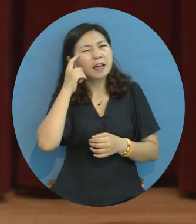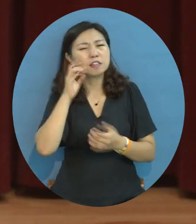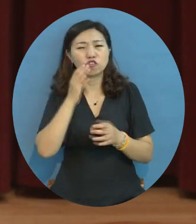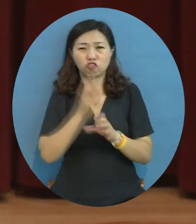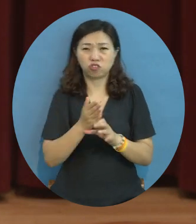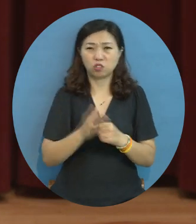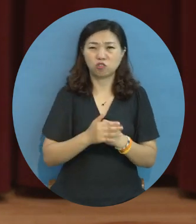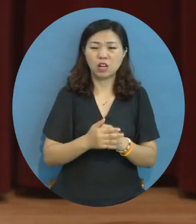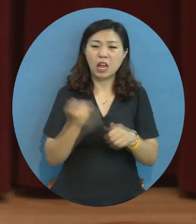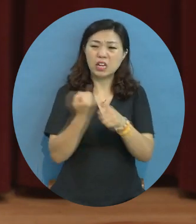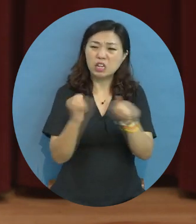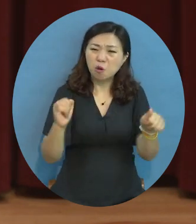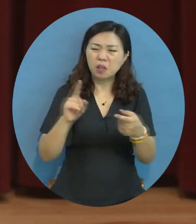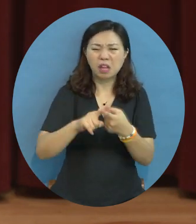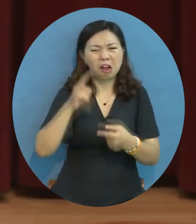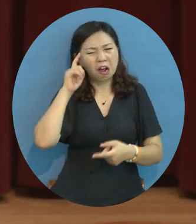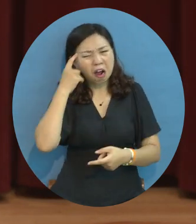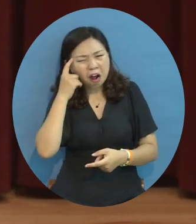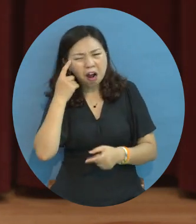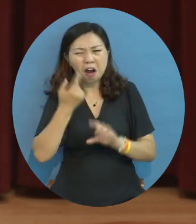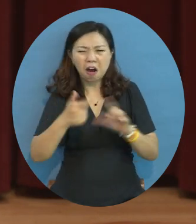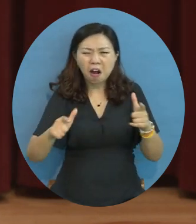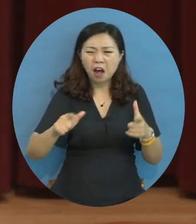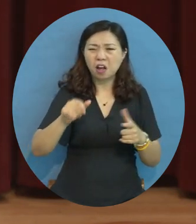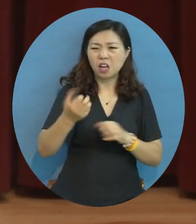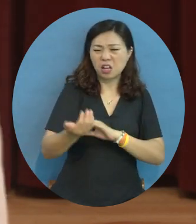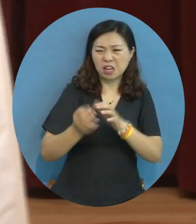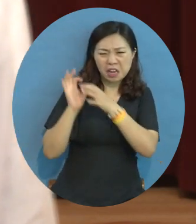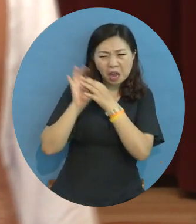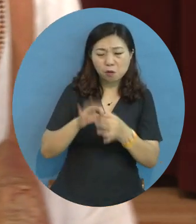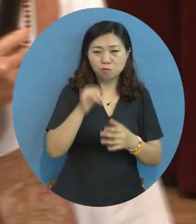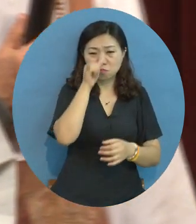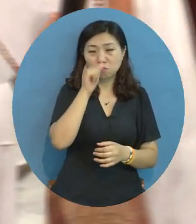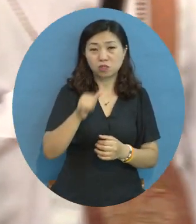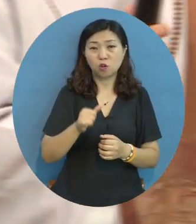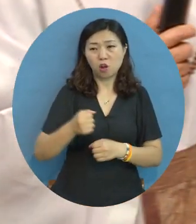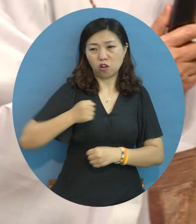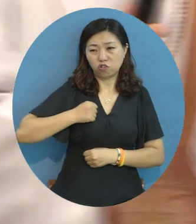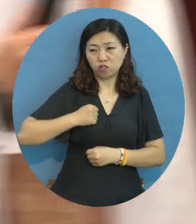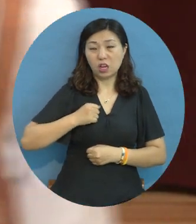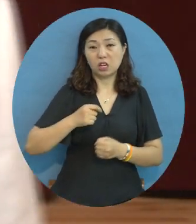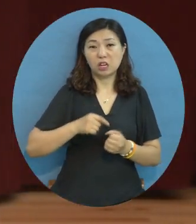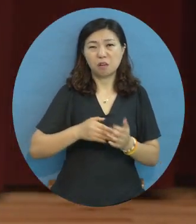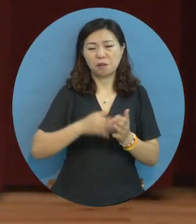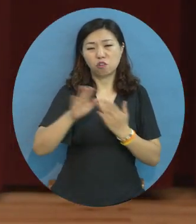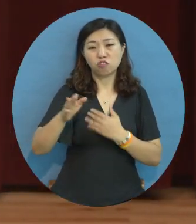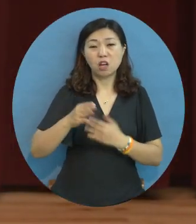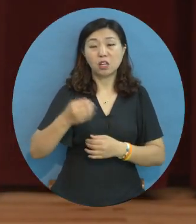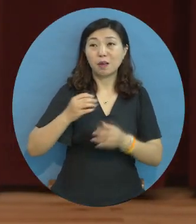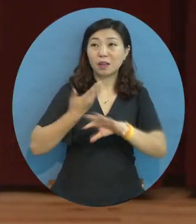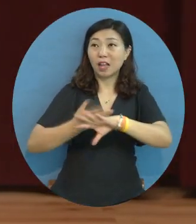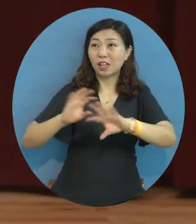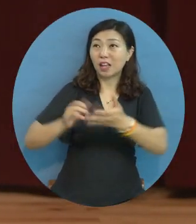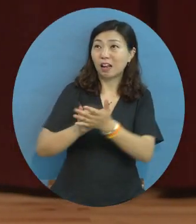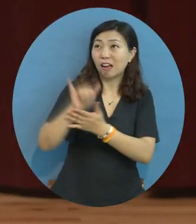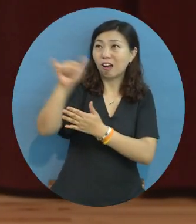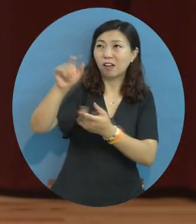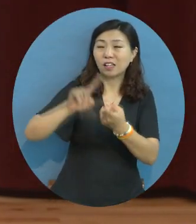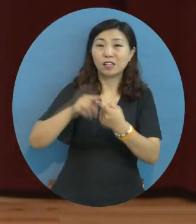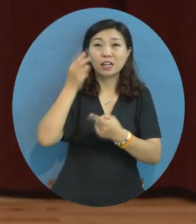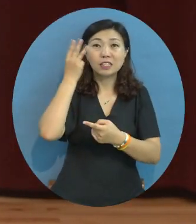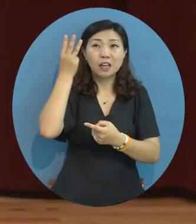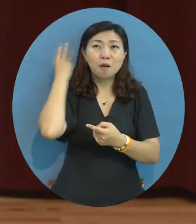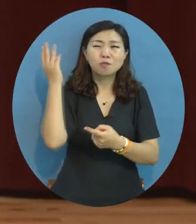피우고 갔다 와서 난리 피우고 외국 간다고 3일을 들떠가 난리를 피우고 근데 우리